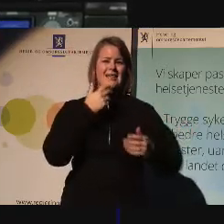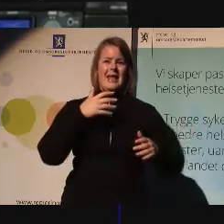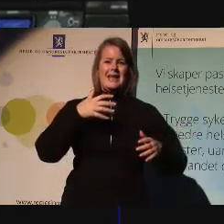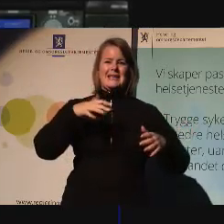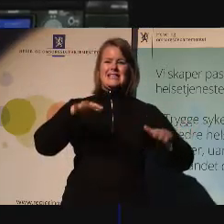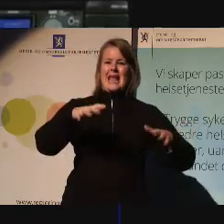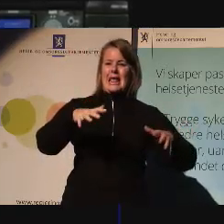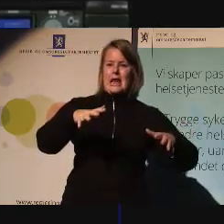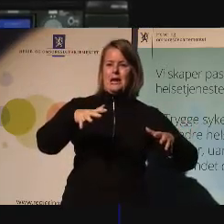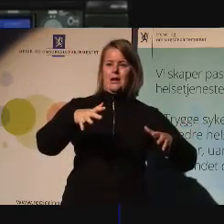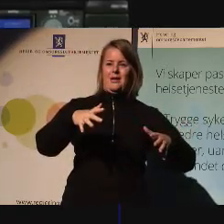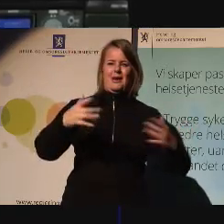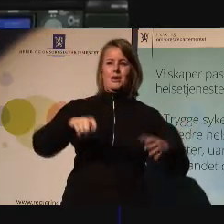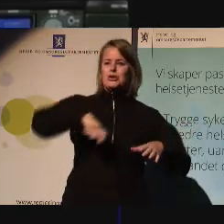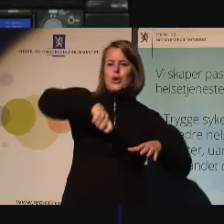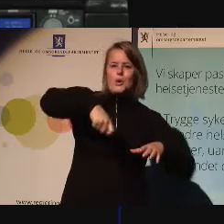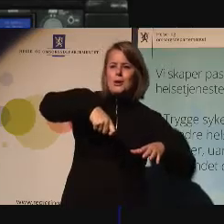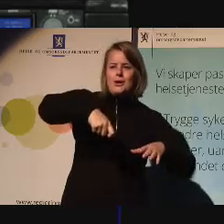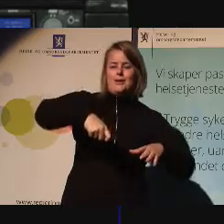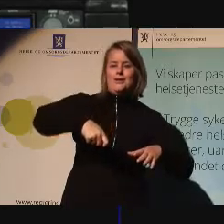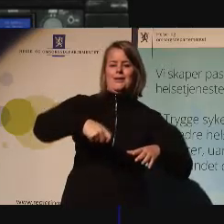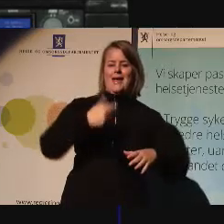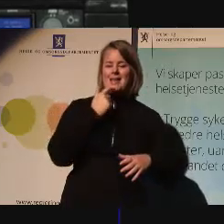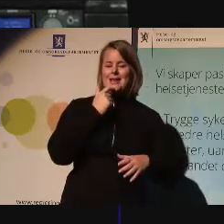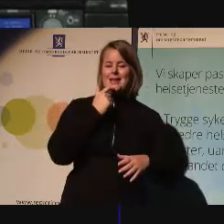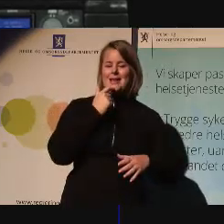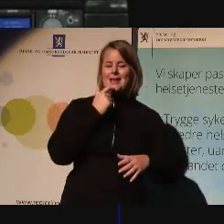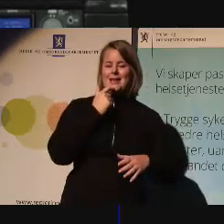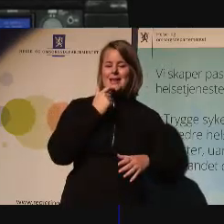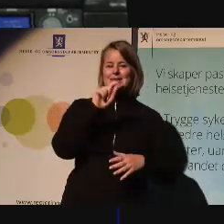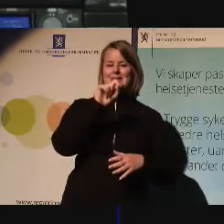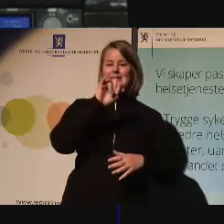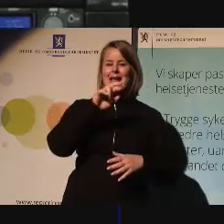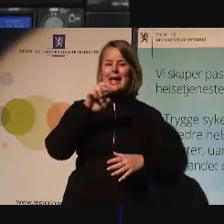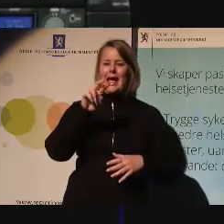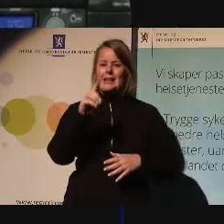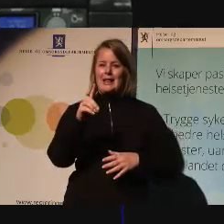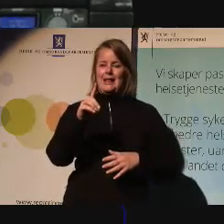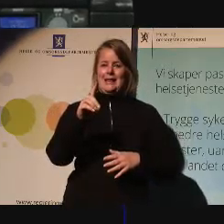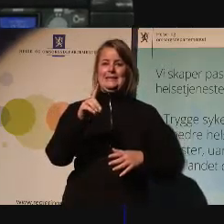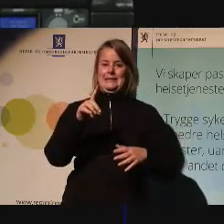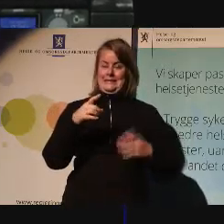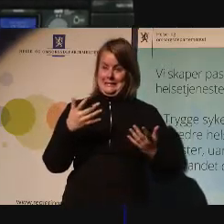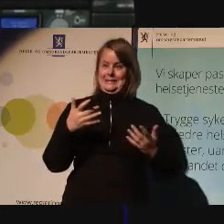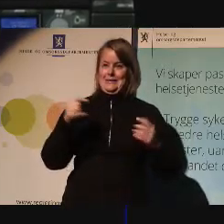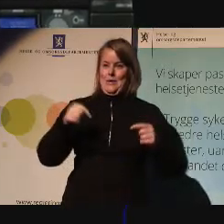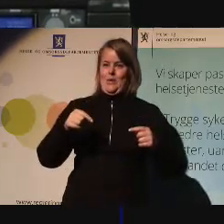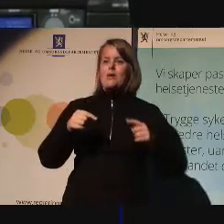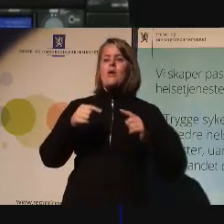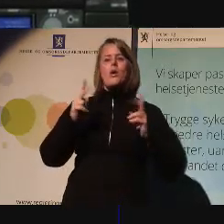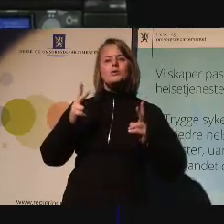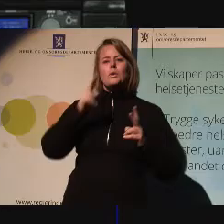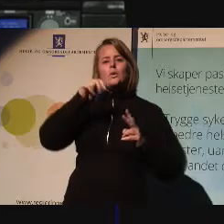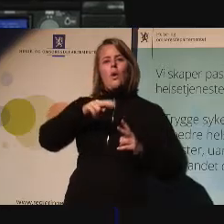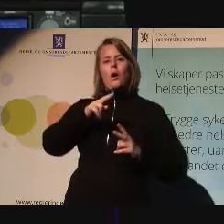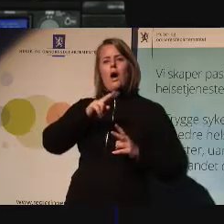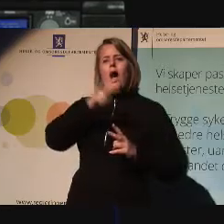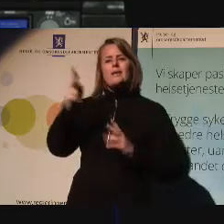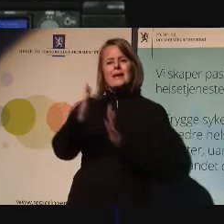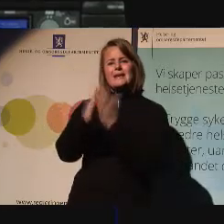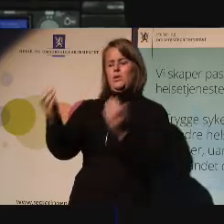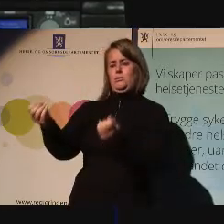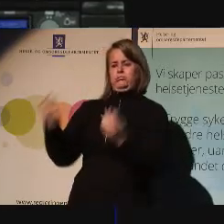stirred». Her, her. Nå tror jeg vi skal få historier som gjør oss litt shaken. Og kanskje